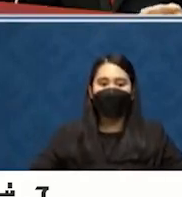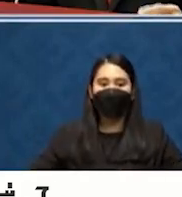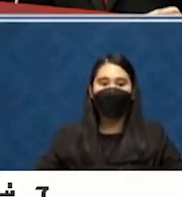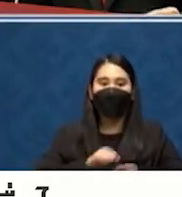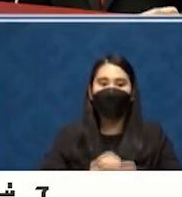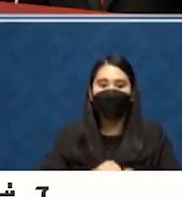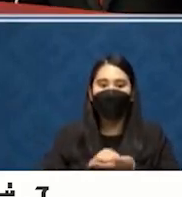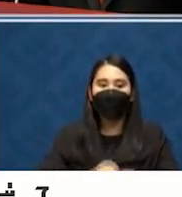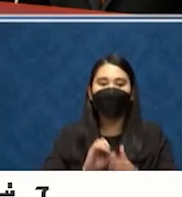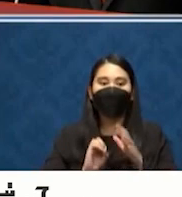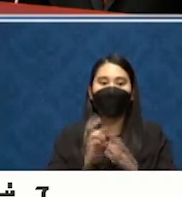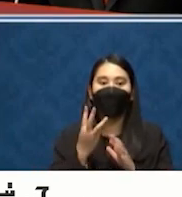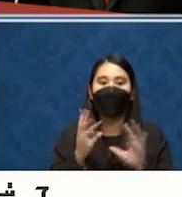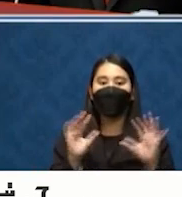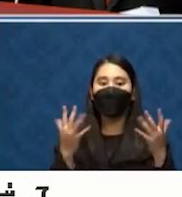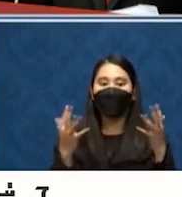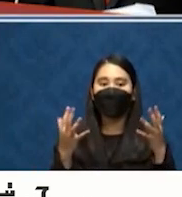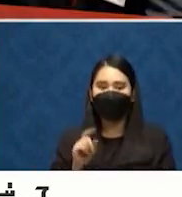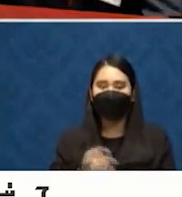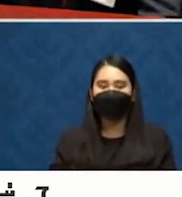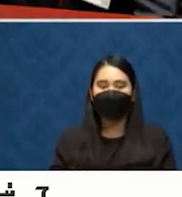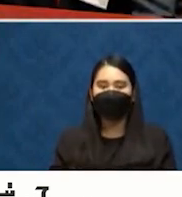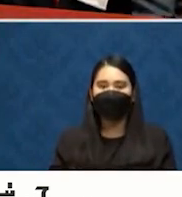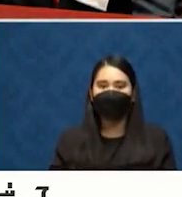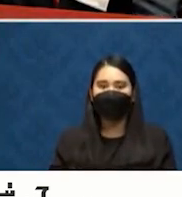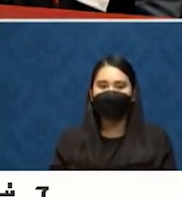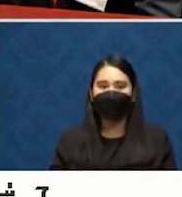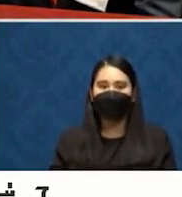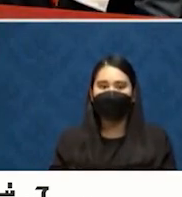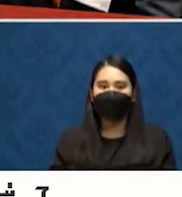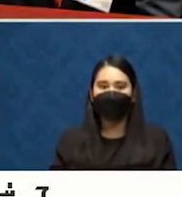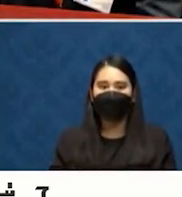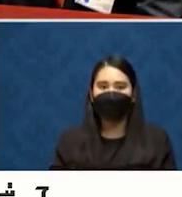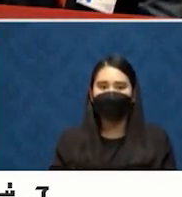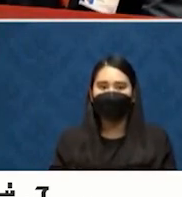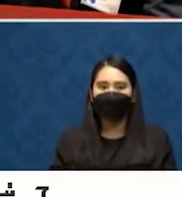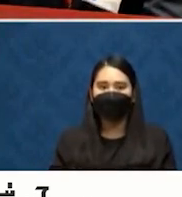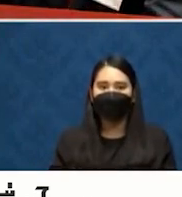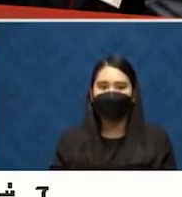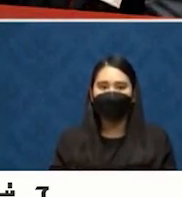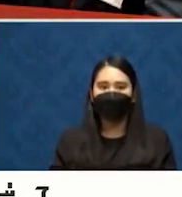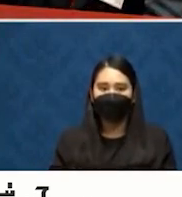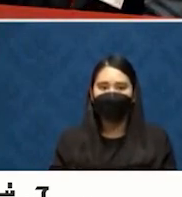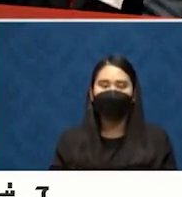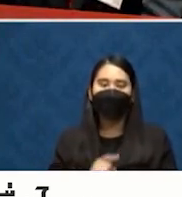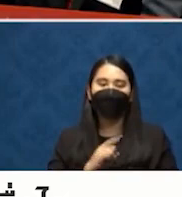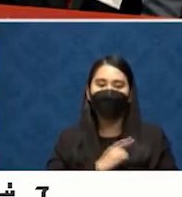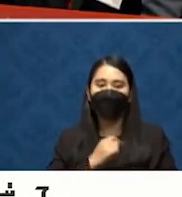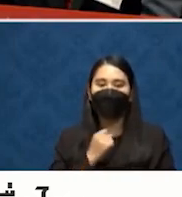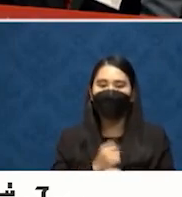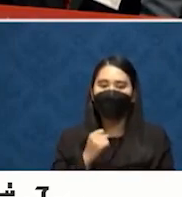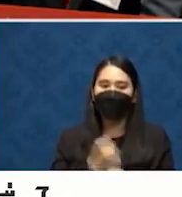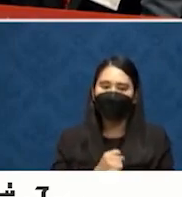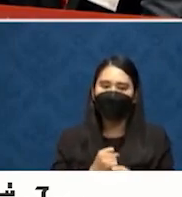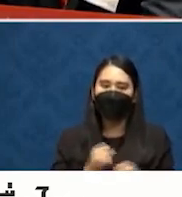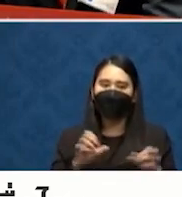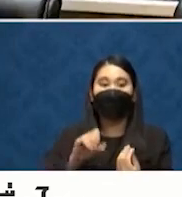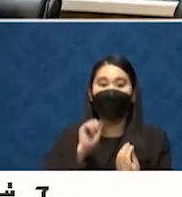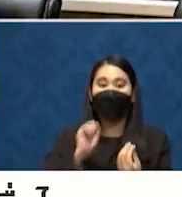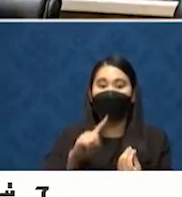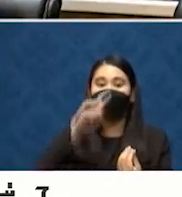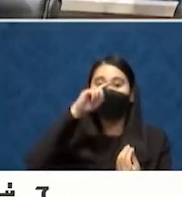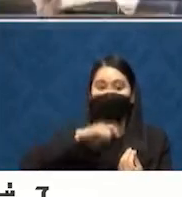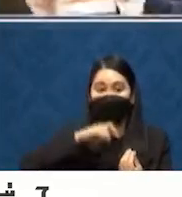ครั้งนี้ฝ่ายค้านเนี่ยเป็นเจ้าภาพเสียบบัตรอยู่ครบนะแล้วฝ่ายรัฐบาลเองก็อ้าวแสดงสปิ